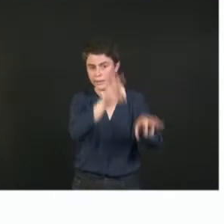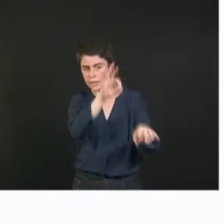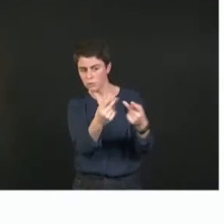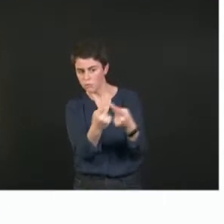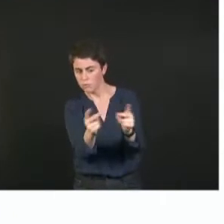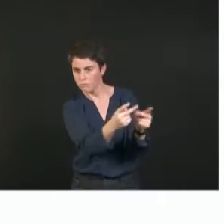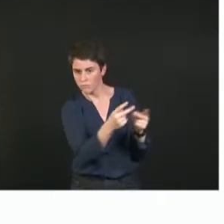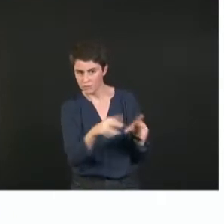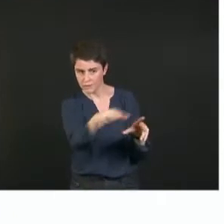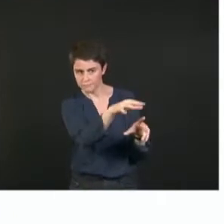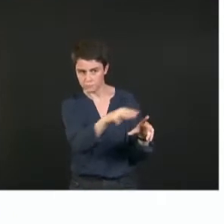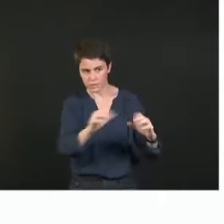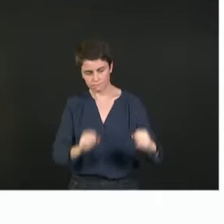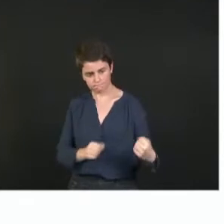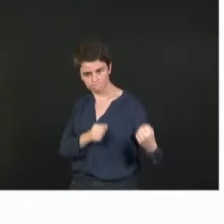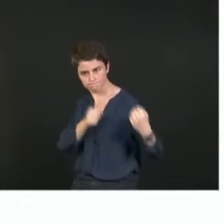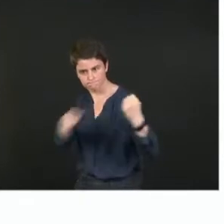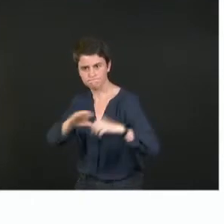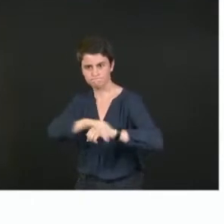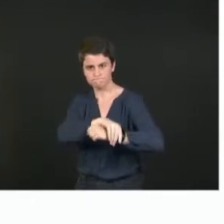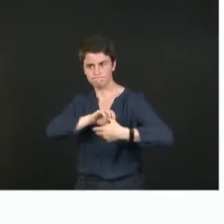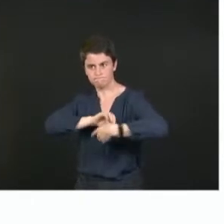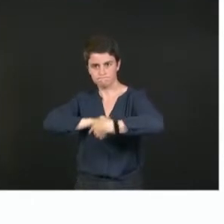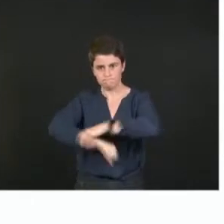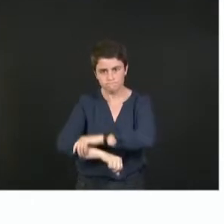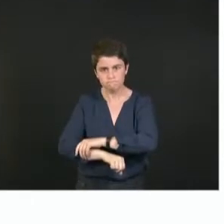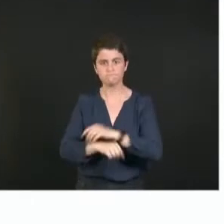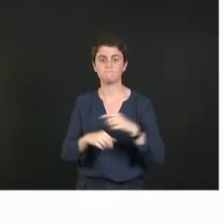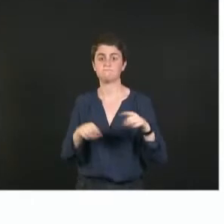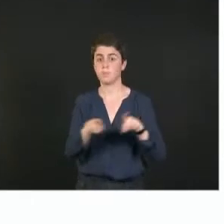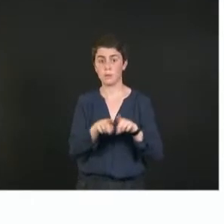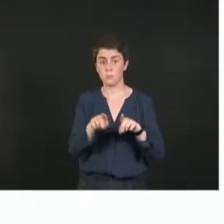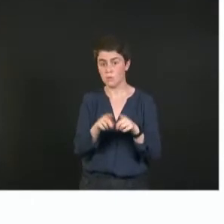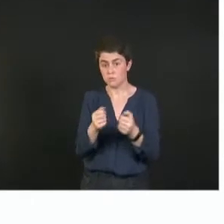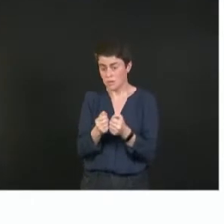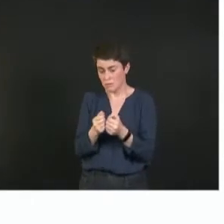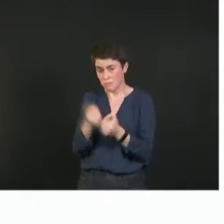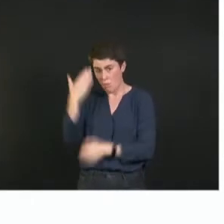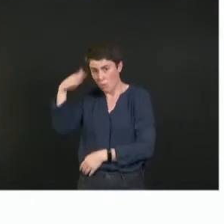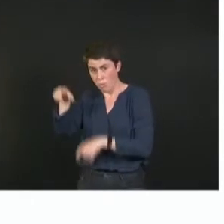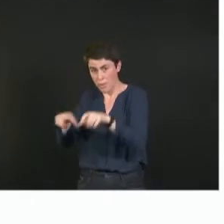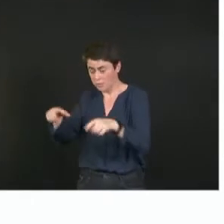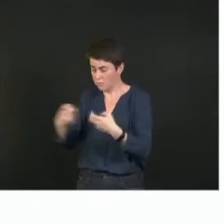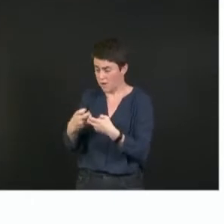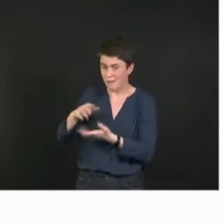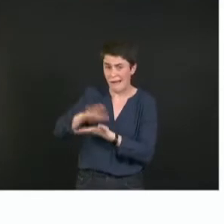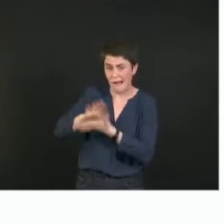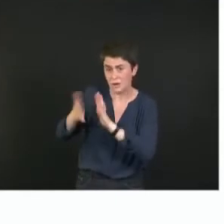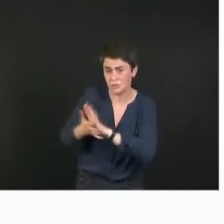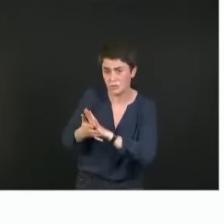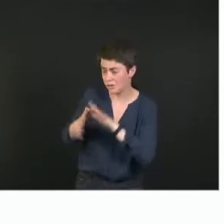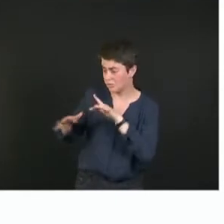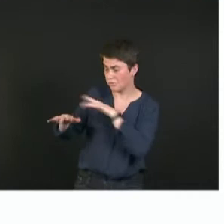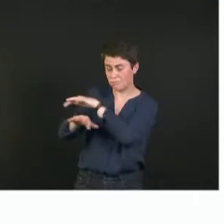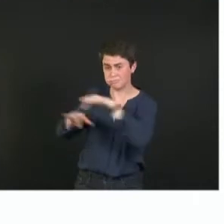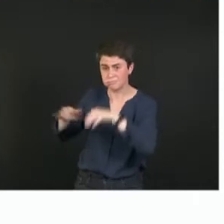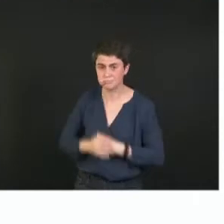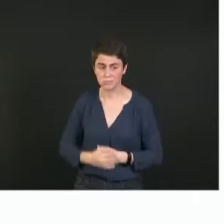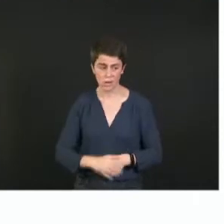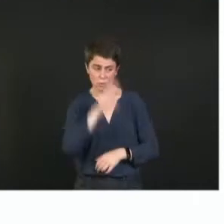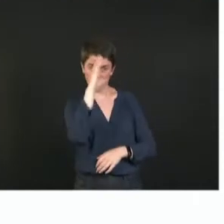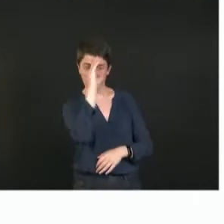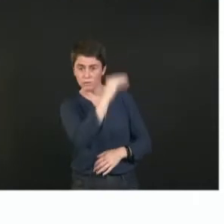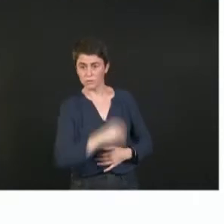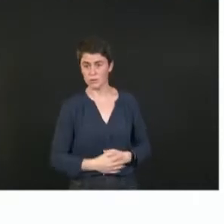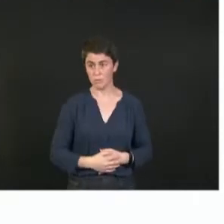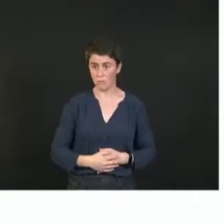sont parties prenantes sur le territoire de la métropole, mais également différentes parties prenantes, que ce soit des associations environnementales, des professionnels, le